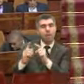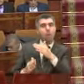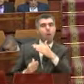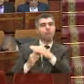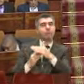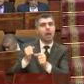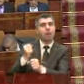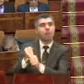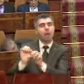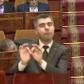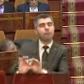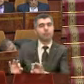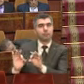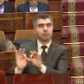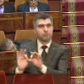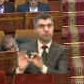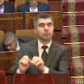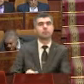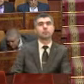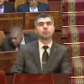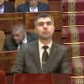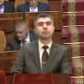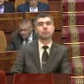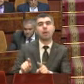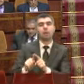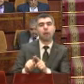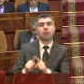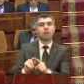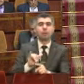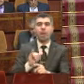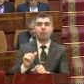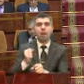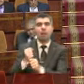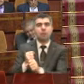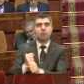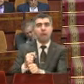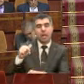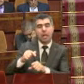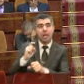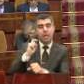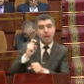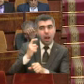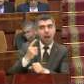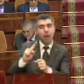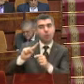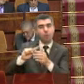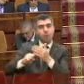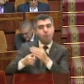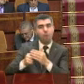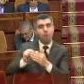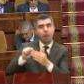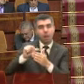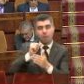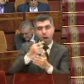الشغل وكيبقى بدون عمل، عنده التزامات ديال الكرا ديال الموضوع ديال التمدروس ديال